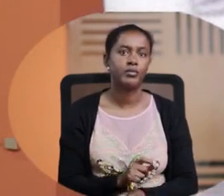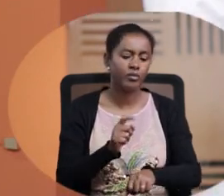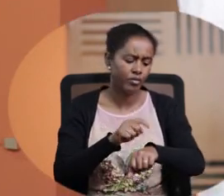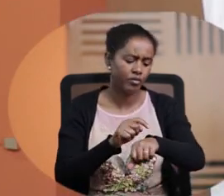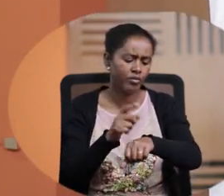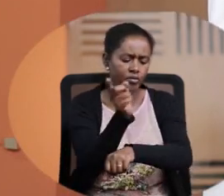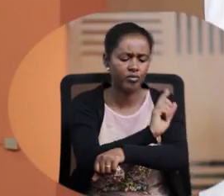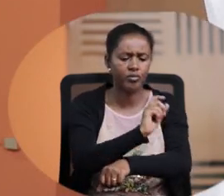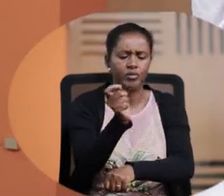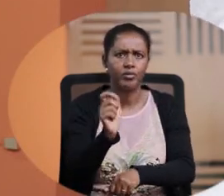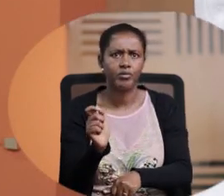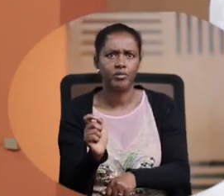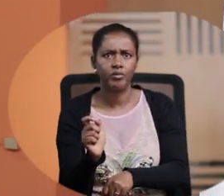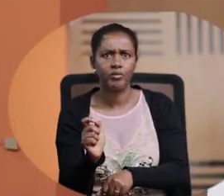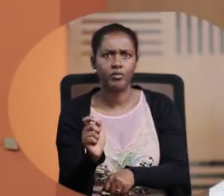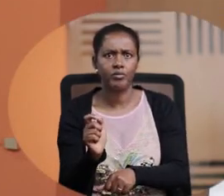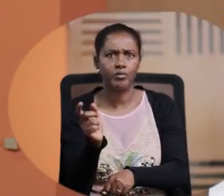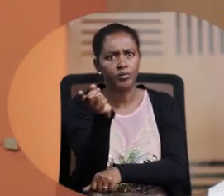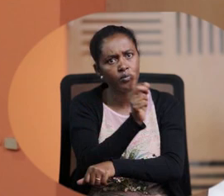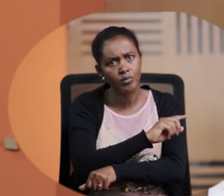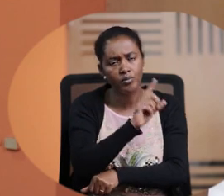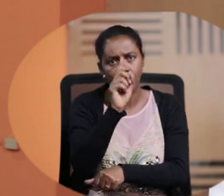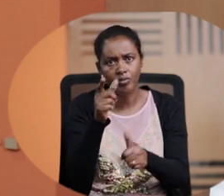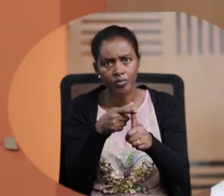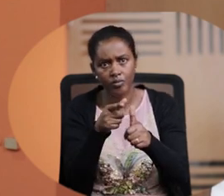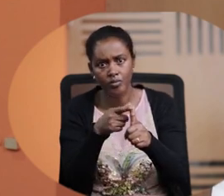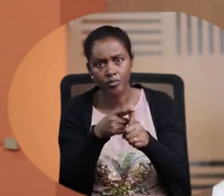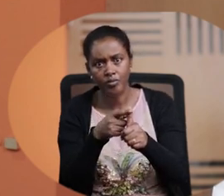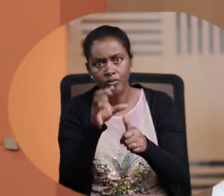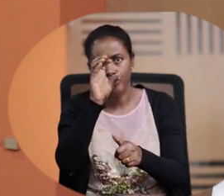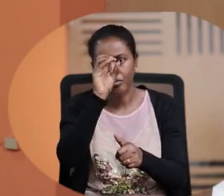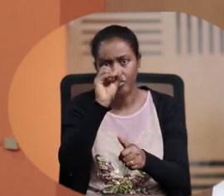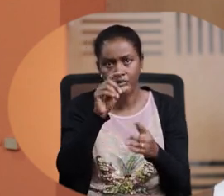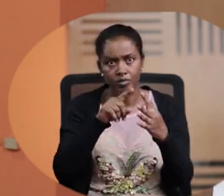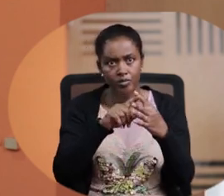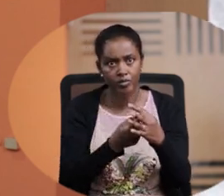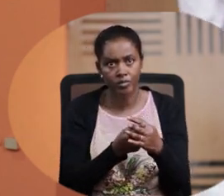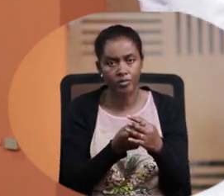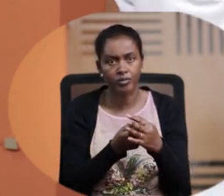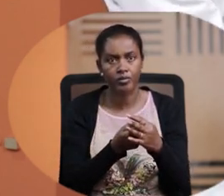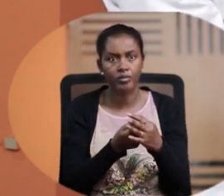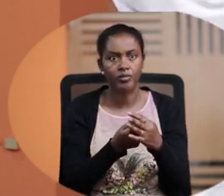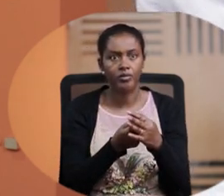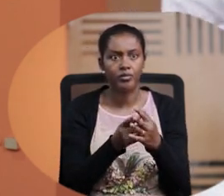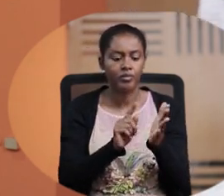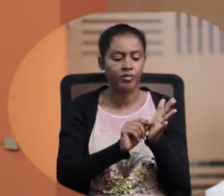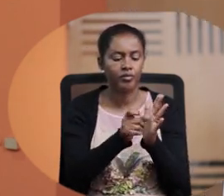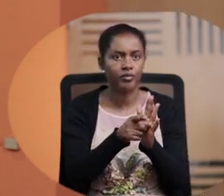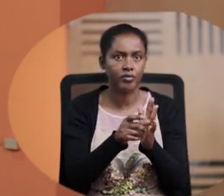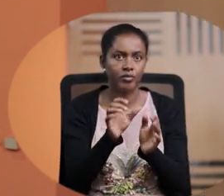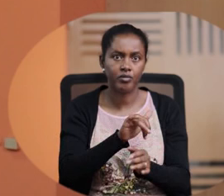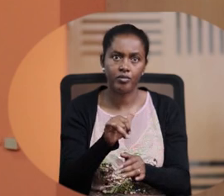barrefan asitin guya tokofan zero rakani fagenya asiamasiti toko yojenne fagenya wal fakatun kokon